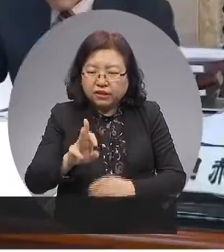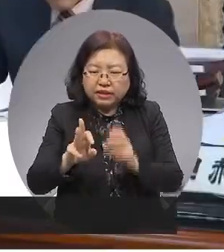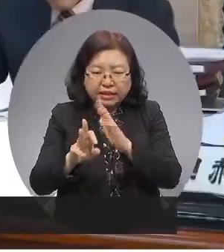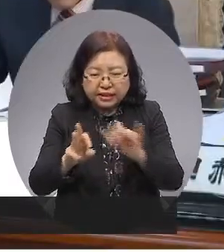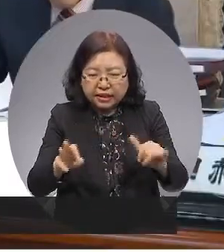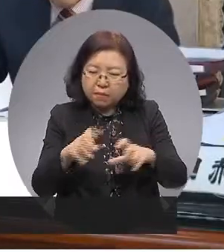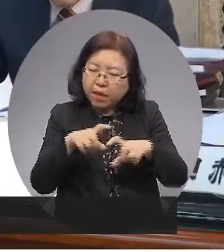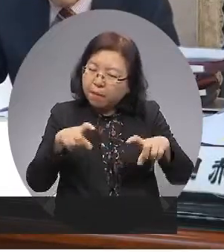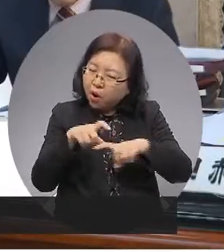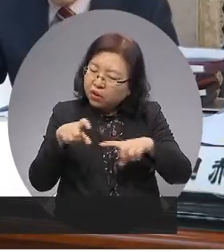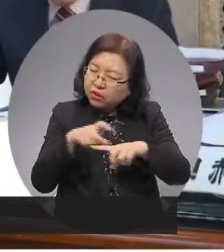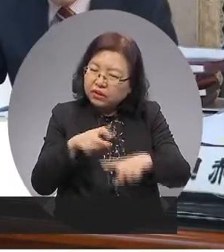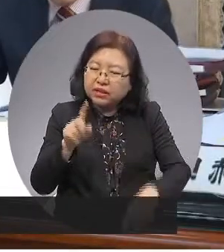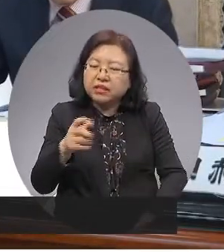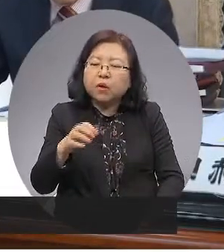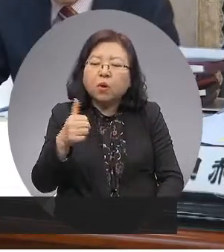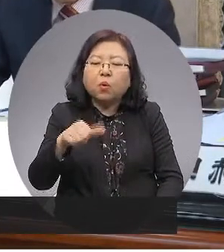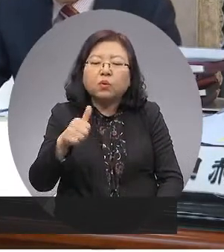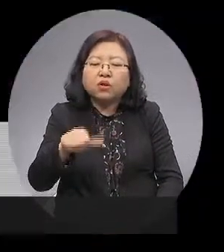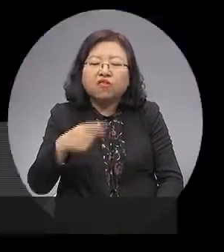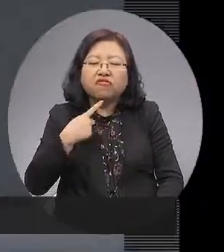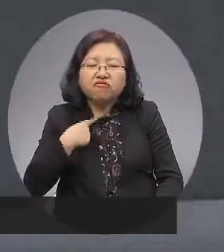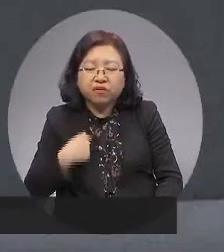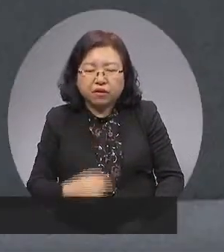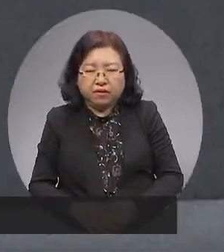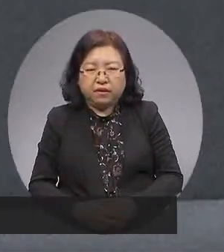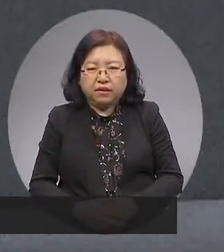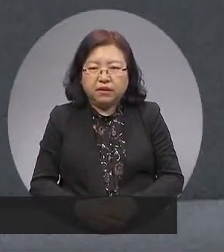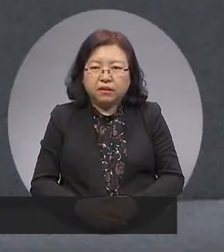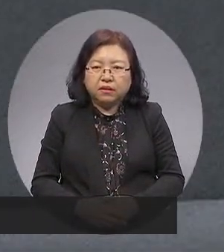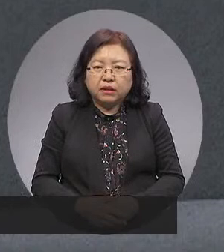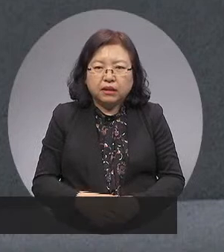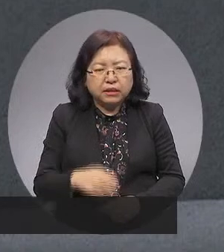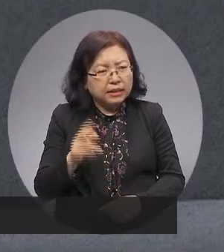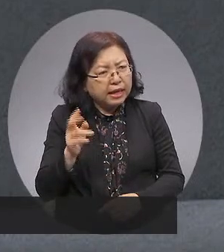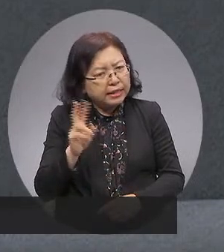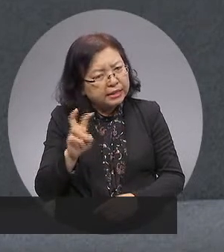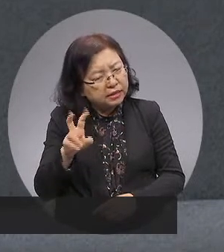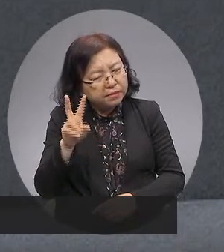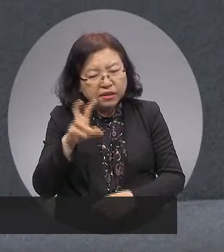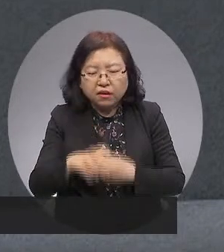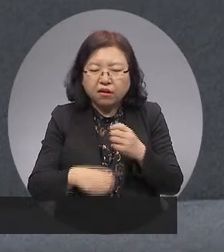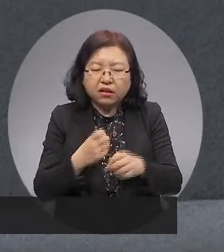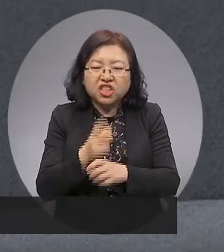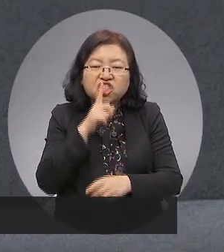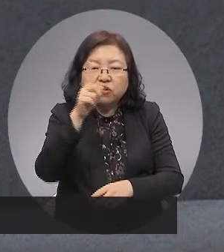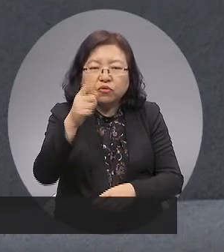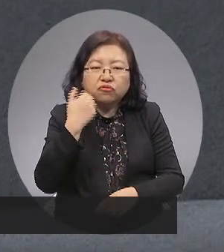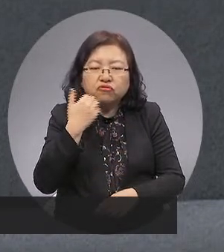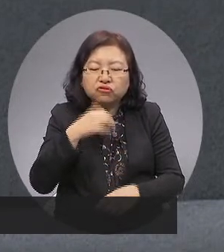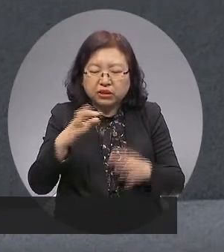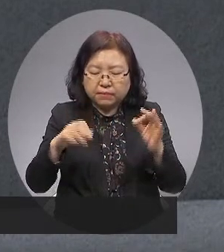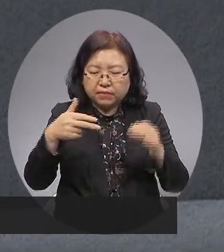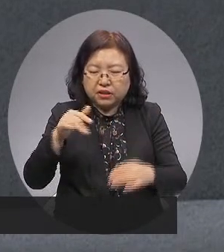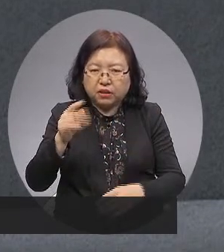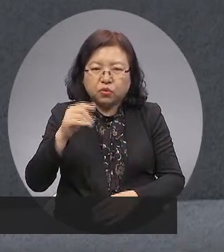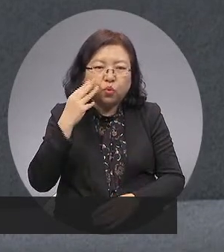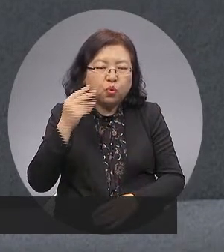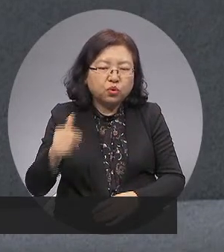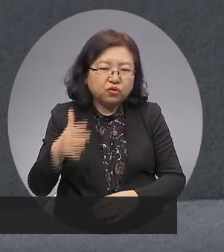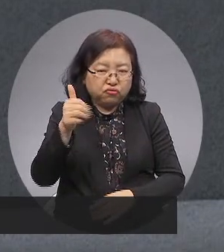재산은 10억 5,800여만 원이었습니다. 약 22억 원을 신고한 김재종 옥천 군수가